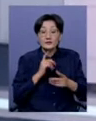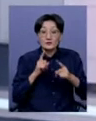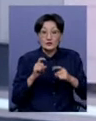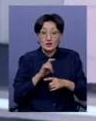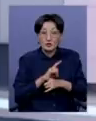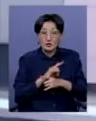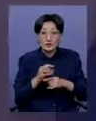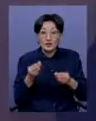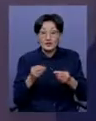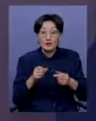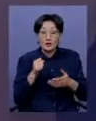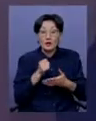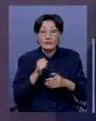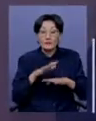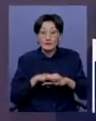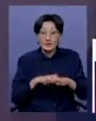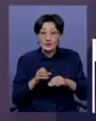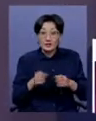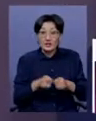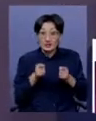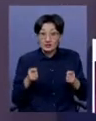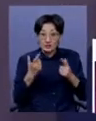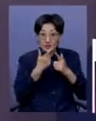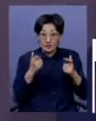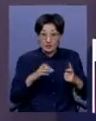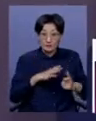жалған купюраларды өткізген банктің әшкерленгені де жария етілді.